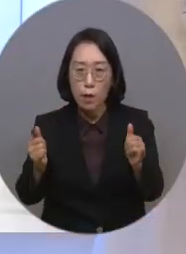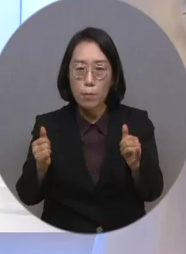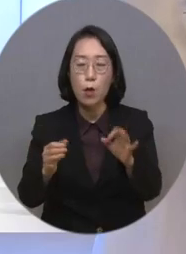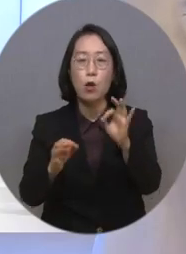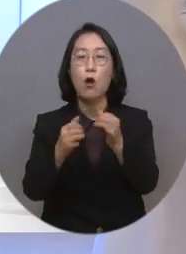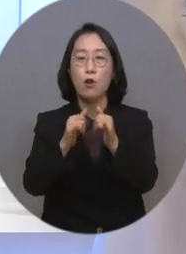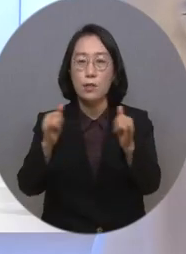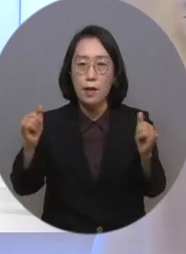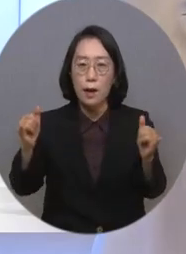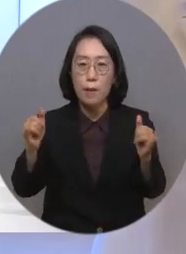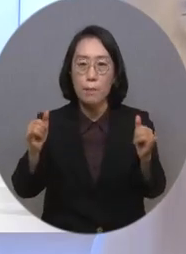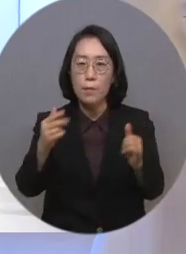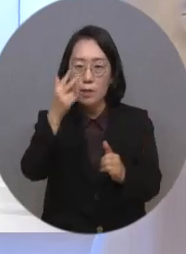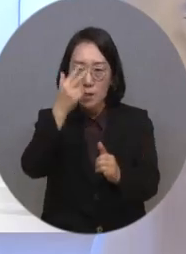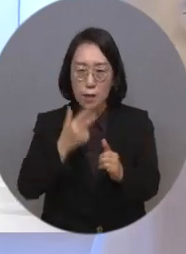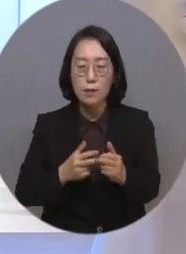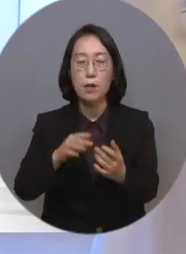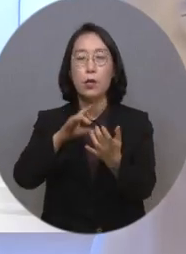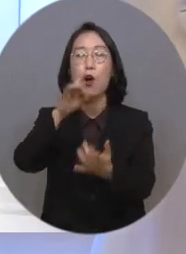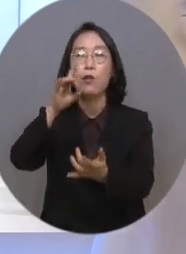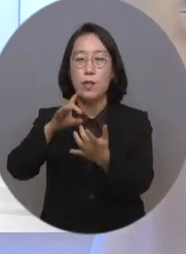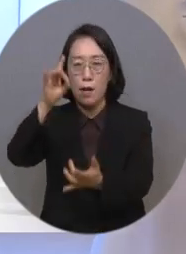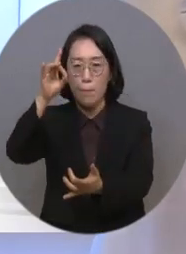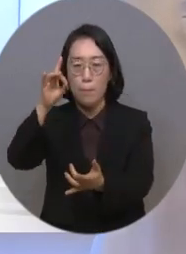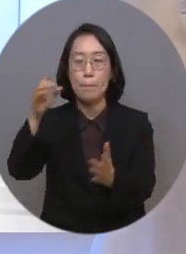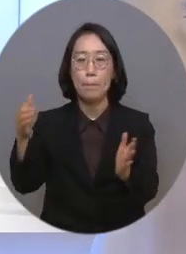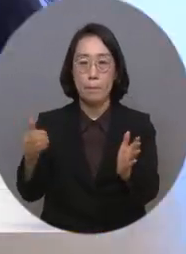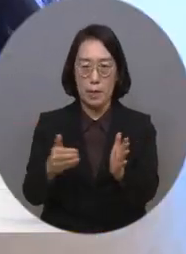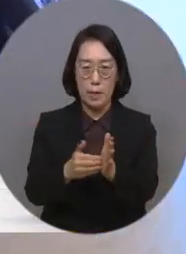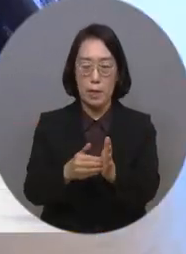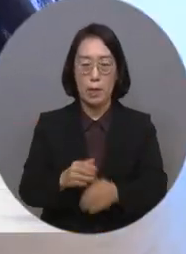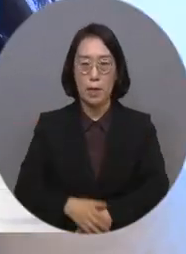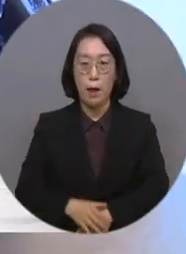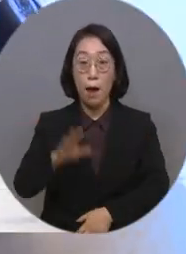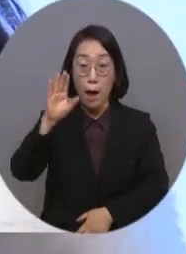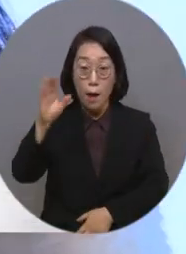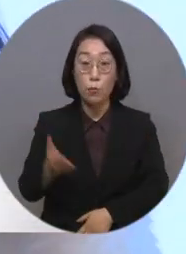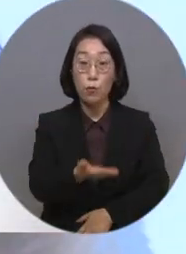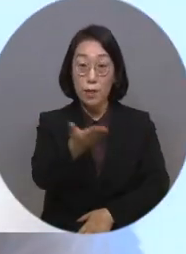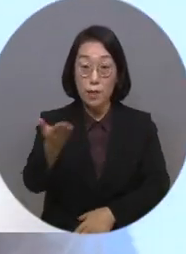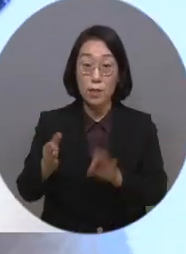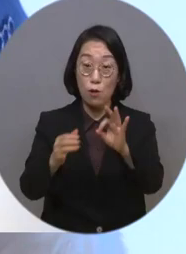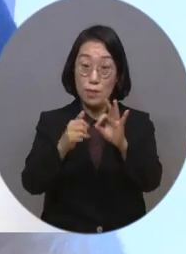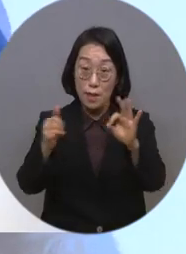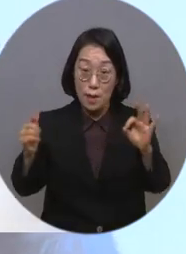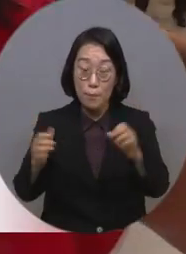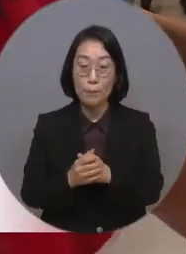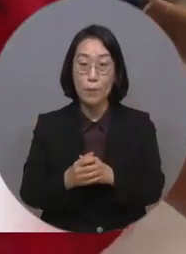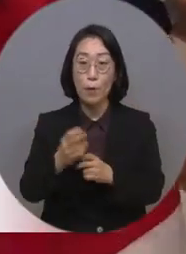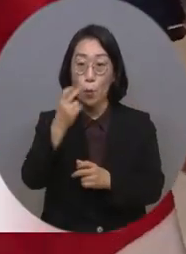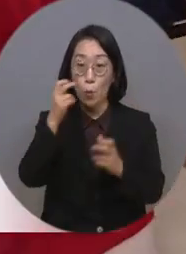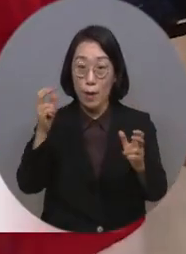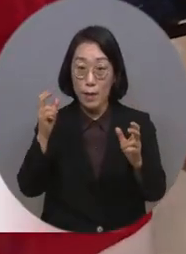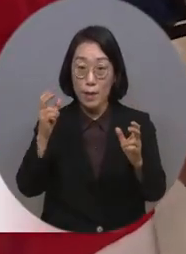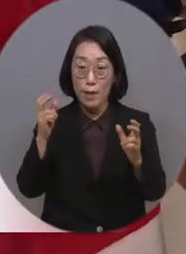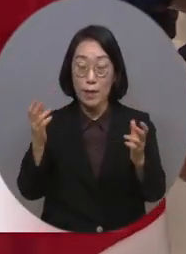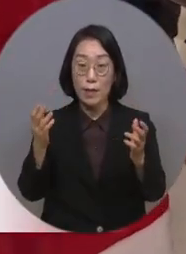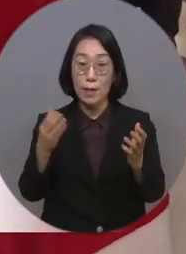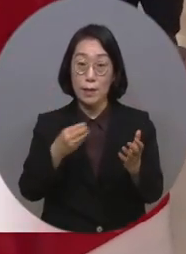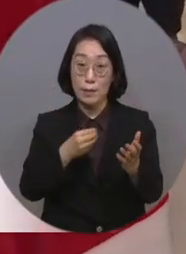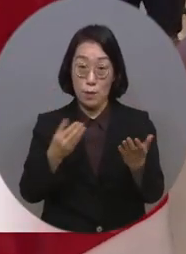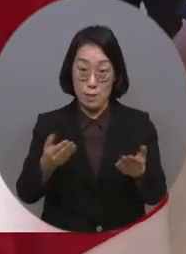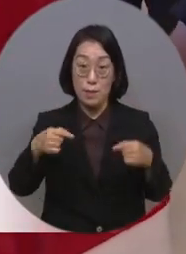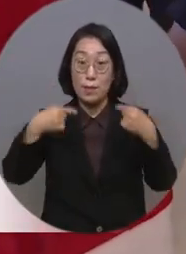있는 중증 시각장애 예술인 10명으로 구성됐습니다. 앞으로 이들은 코웨이 직원으로서 다채로운 음악